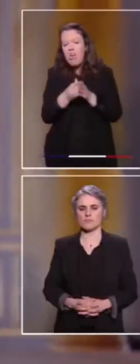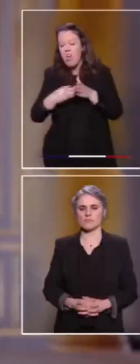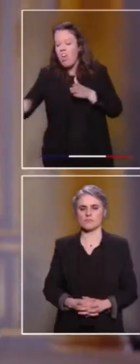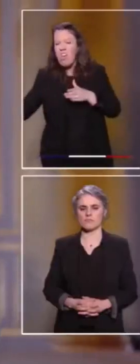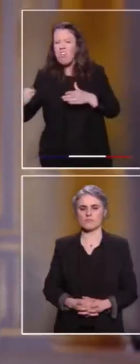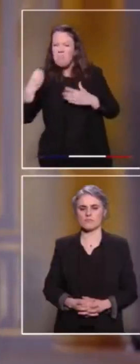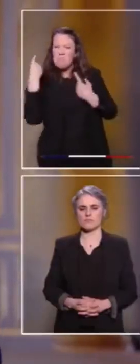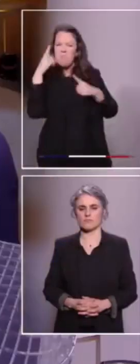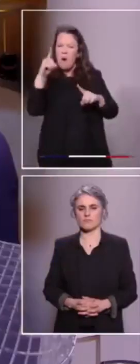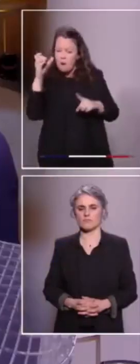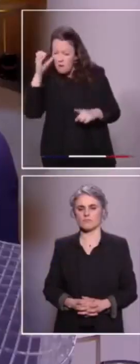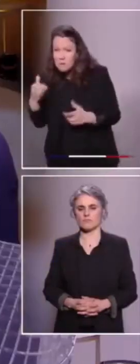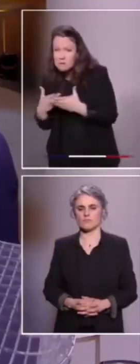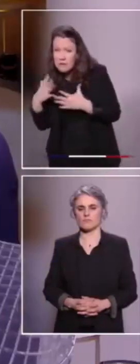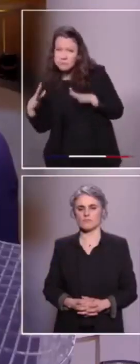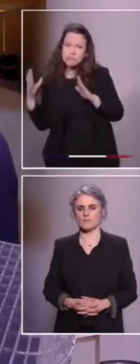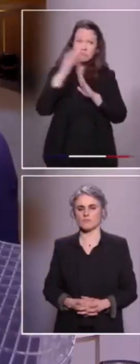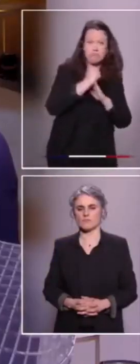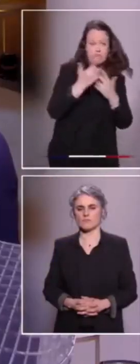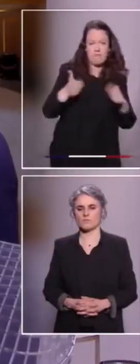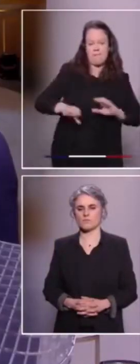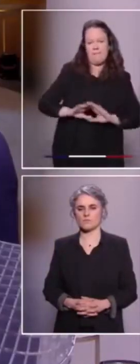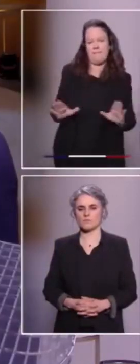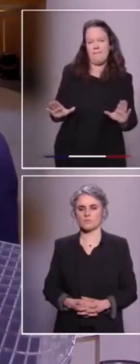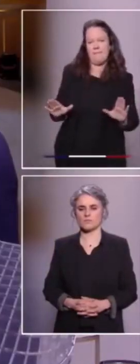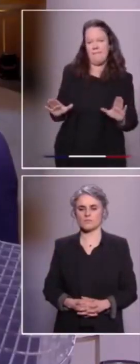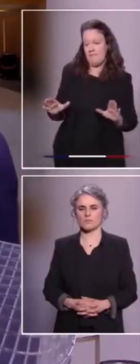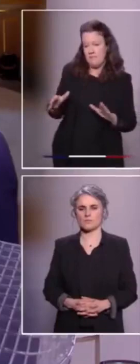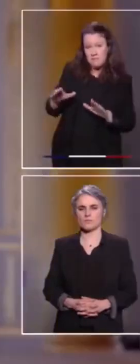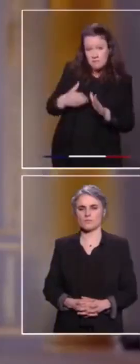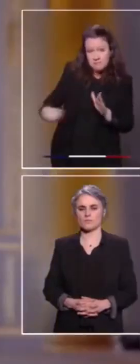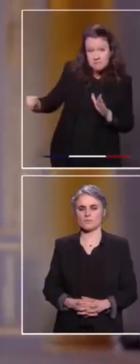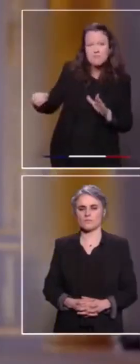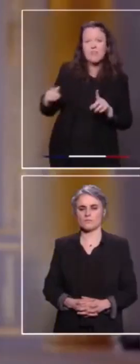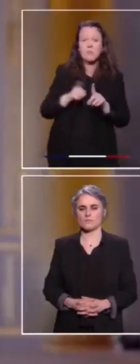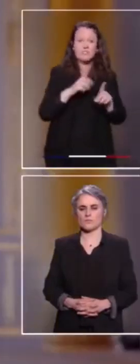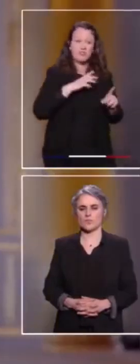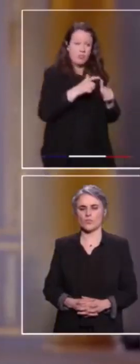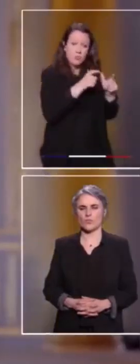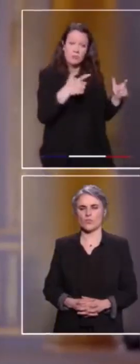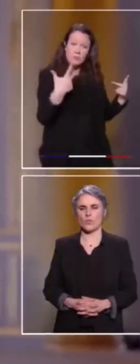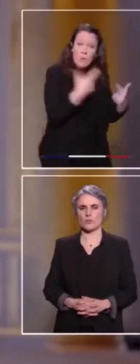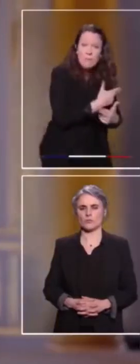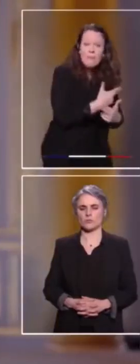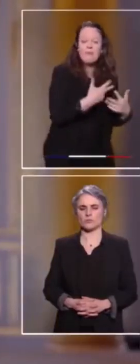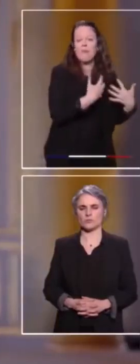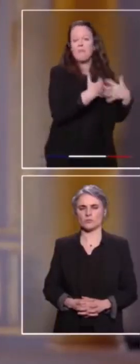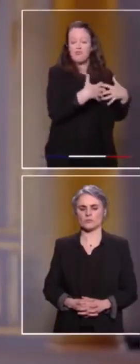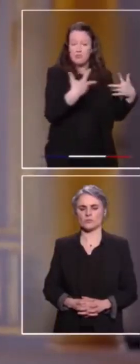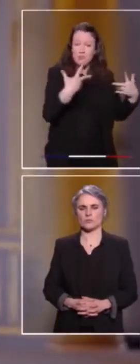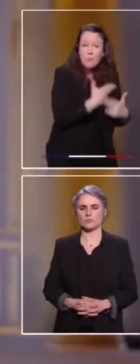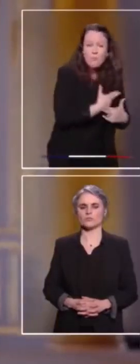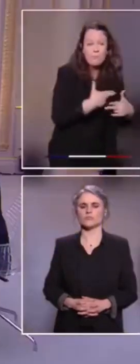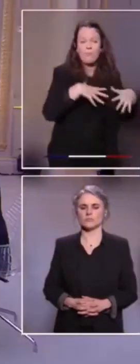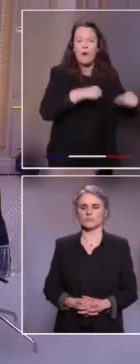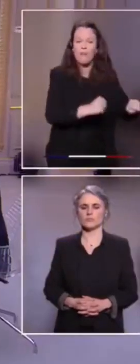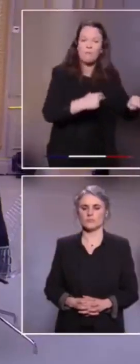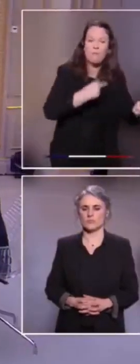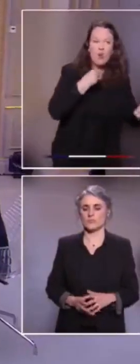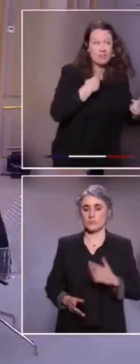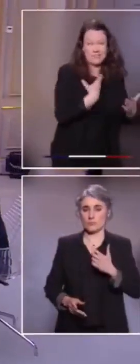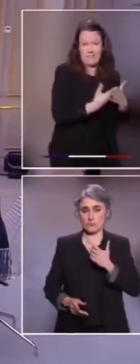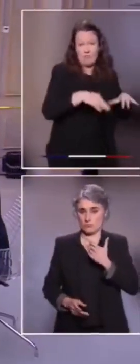il y a les blocages et les blocages il faut pouvoir les lever quand ils empêchent l'activité normale et c'est pourquoi d'ailleurs j'ai demandé